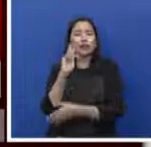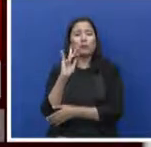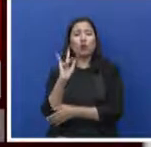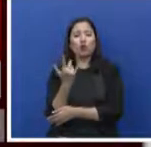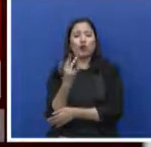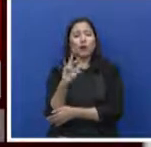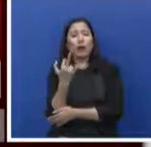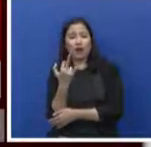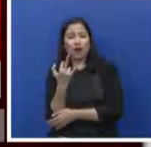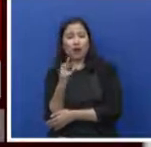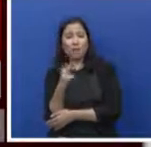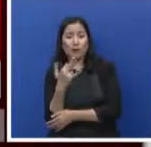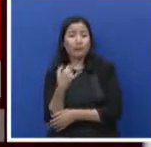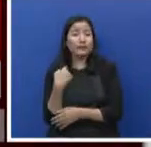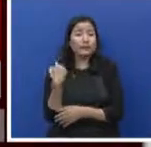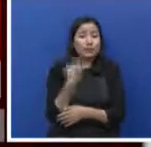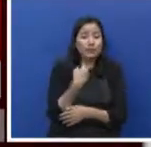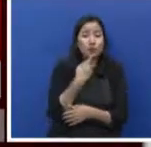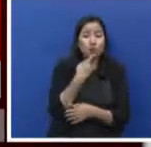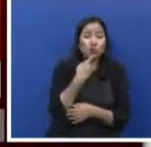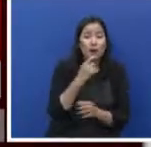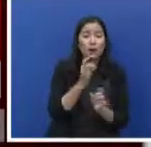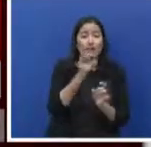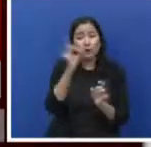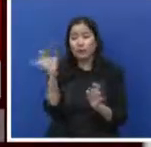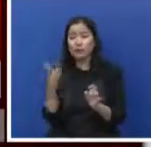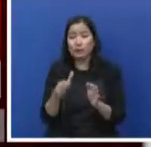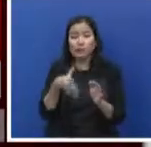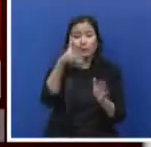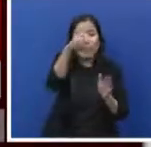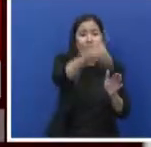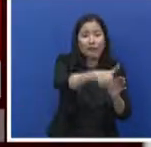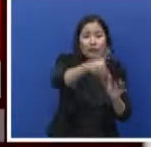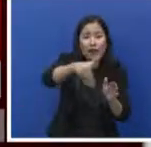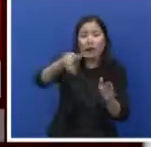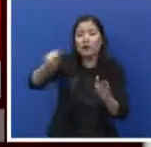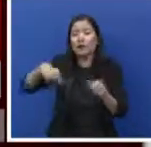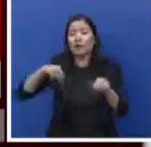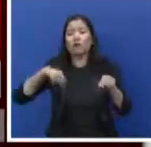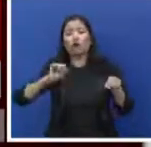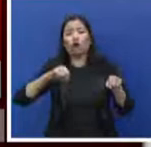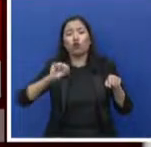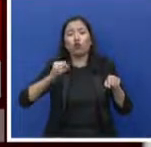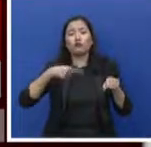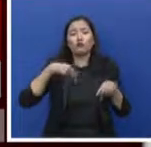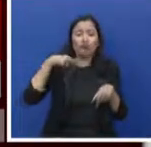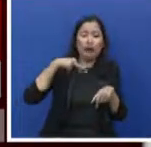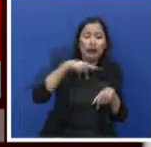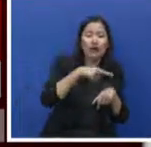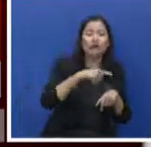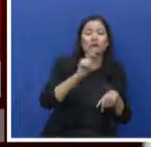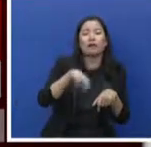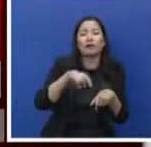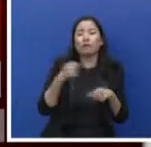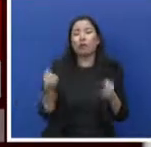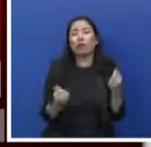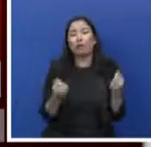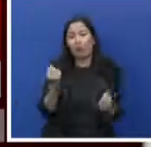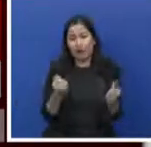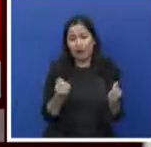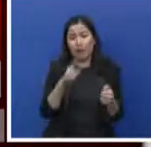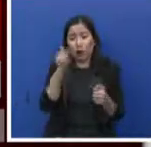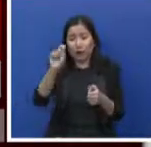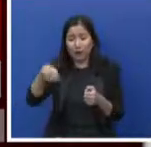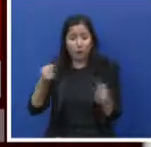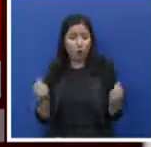Gojek. Dan kita juga mencoba segala macam model, datang pakai motor, jalan kaki, pakai mobil. Nah, pakai mobil ini ada